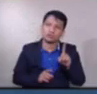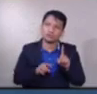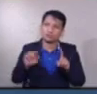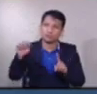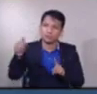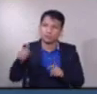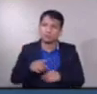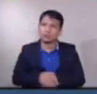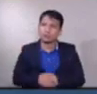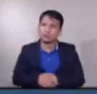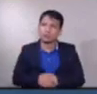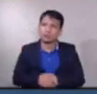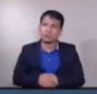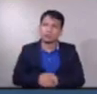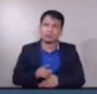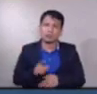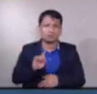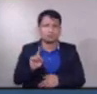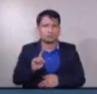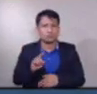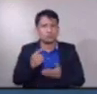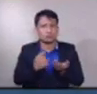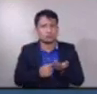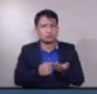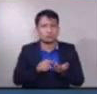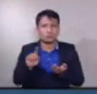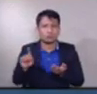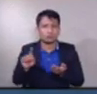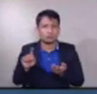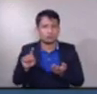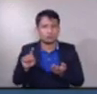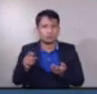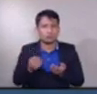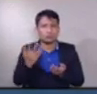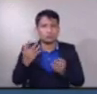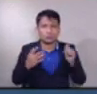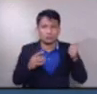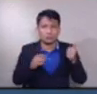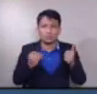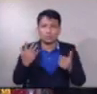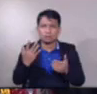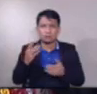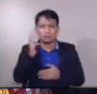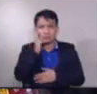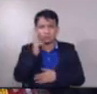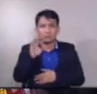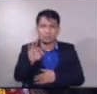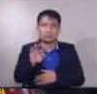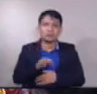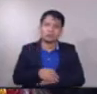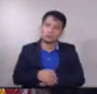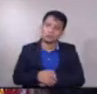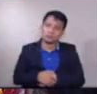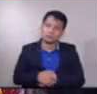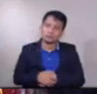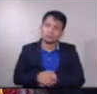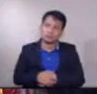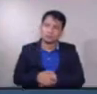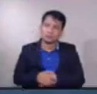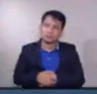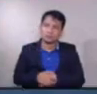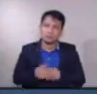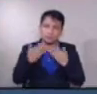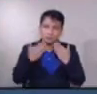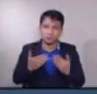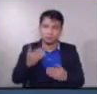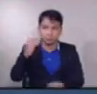1 to 10, 10 being the highest, no? Anong grado ang ibibigay mo kay Pangulong Duterte? 9. All right.